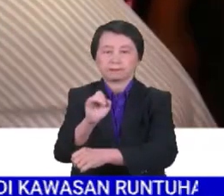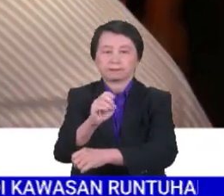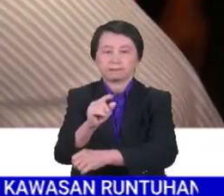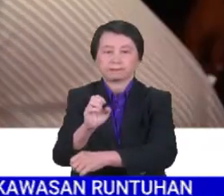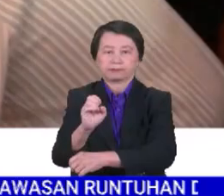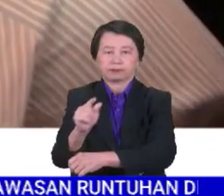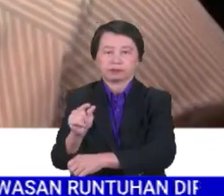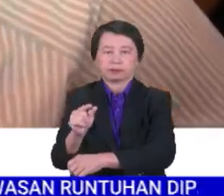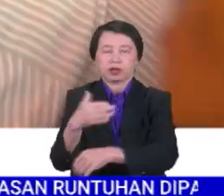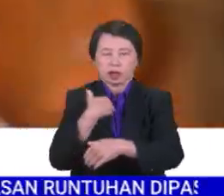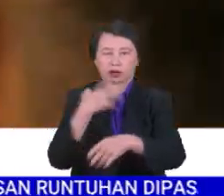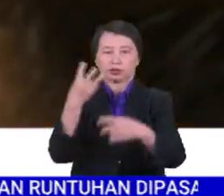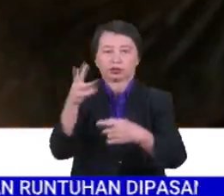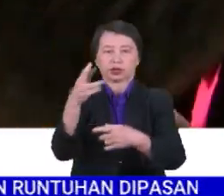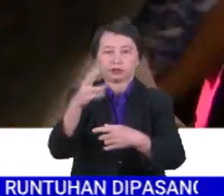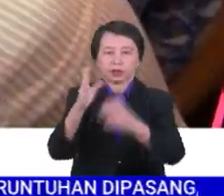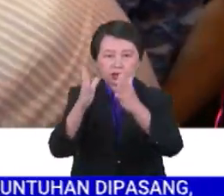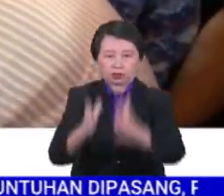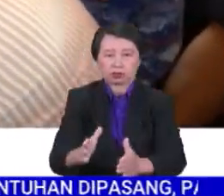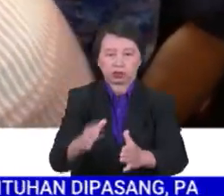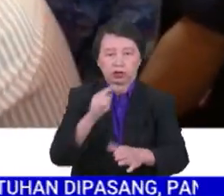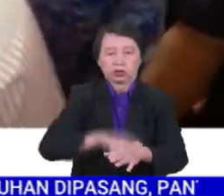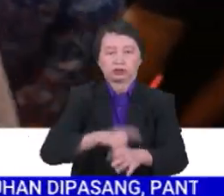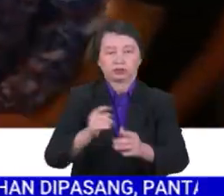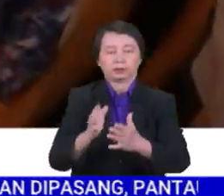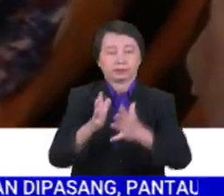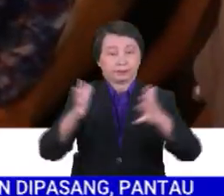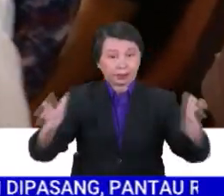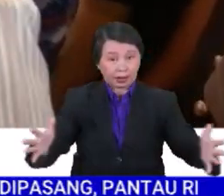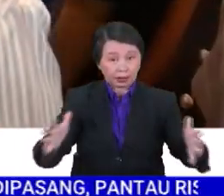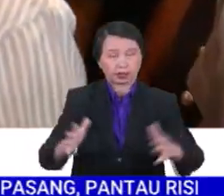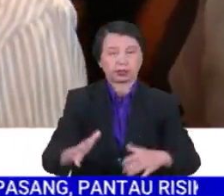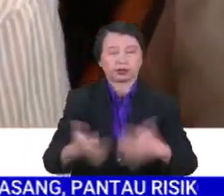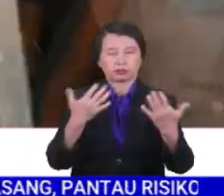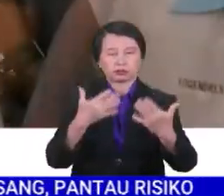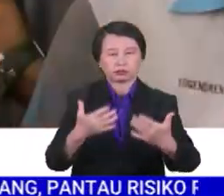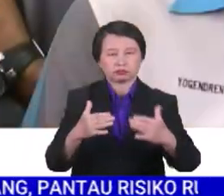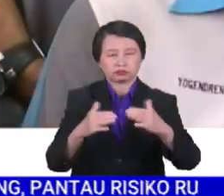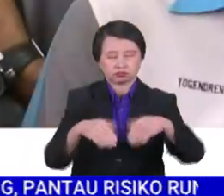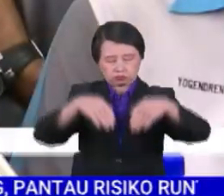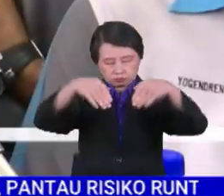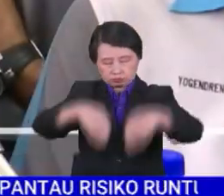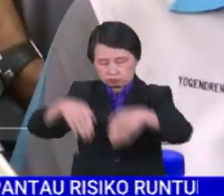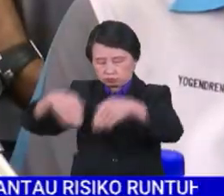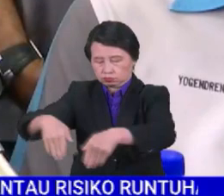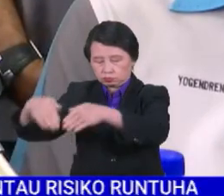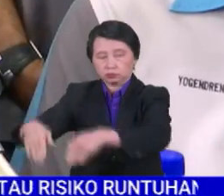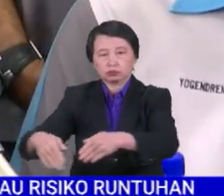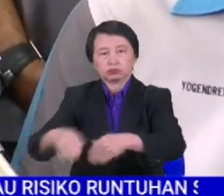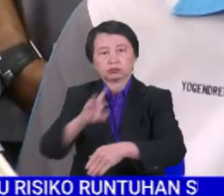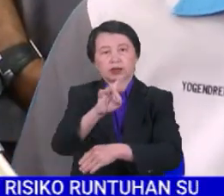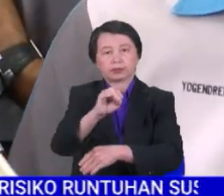menempatkan 16 penduduk. Untuk pelan jangka panjang, projek tebatan banjir kekal berjumlah